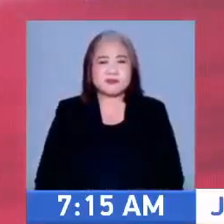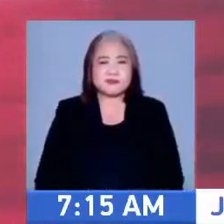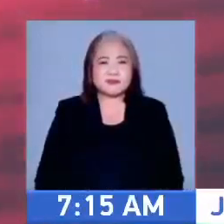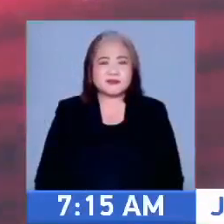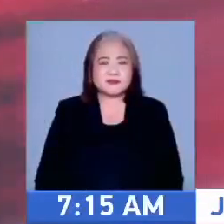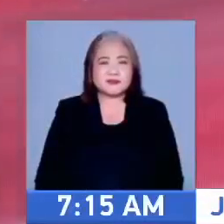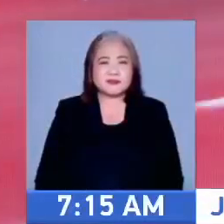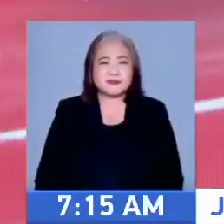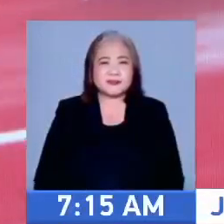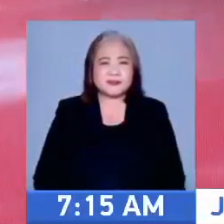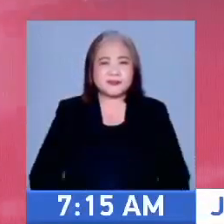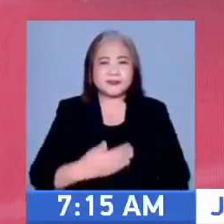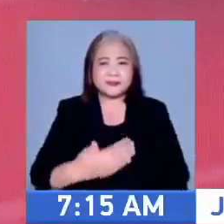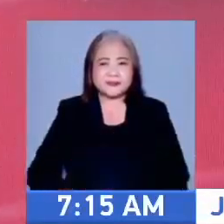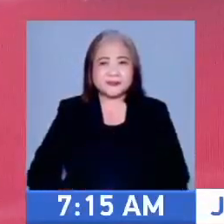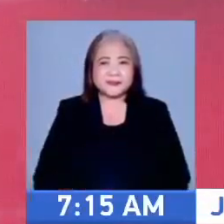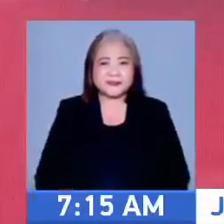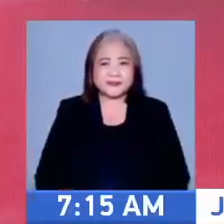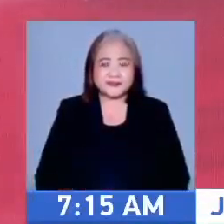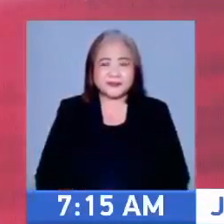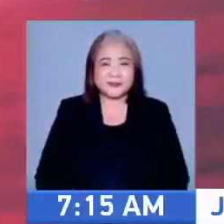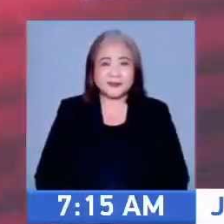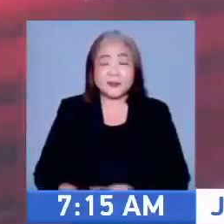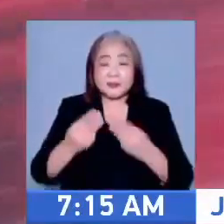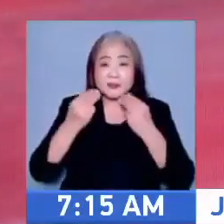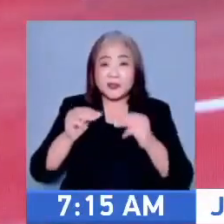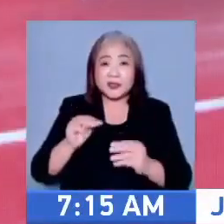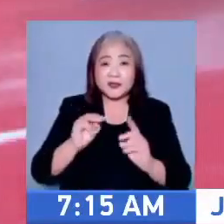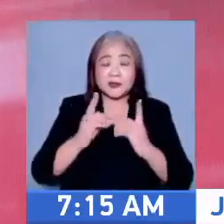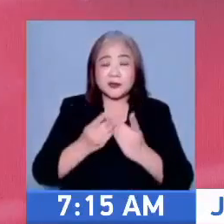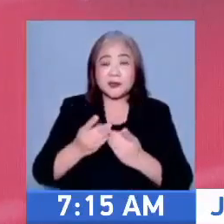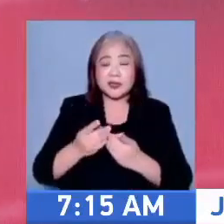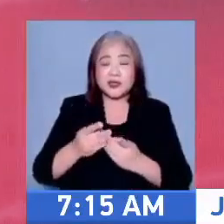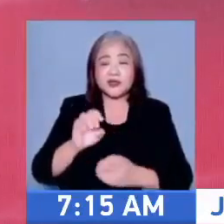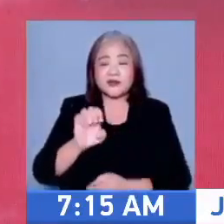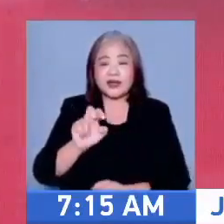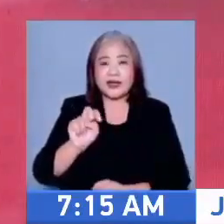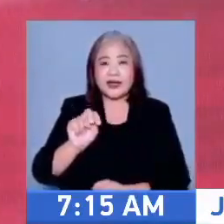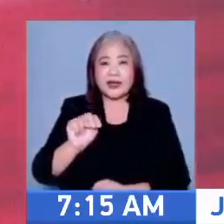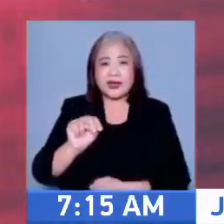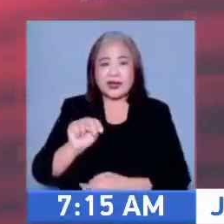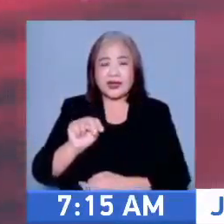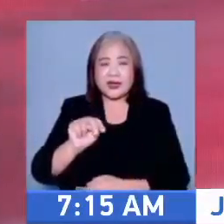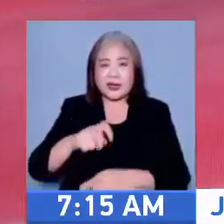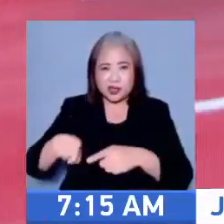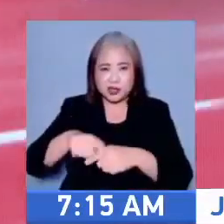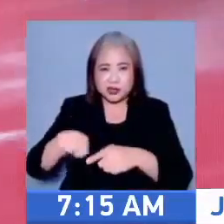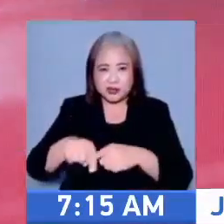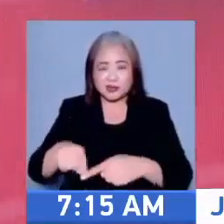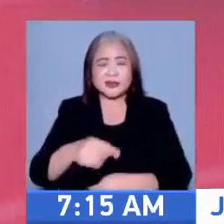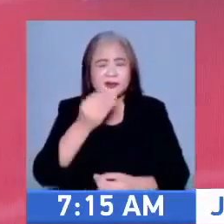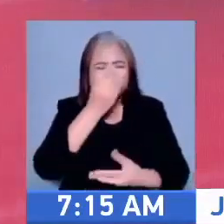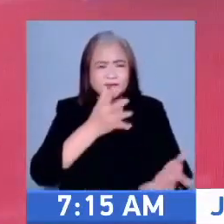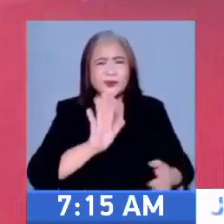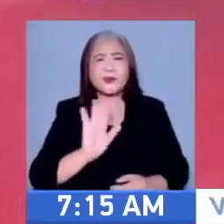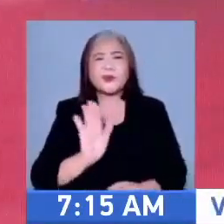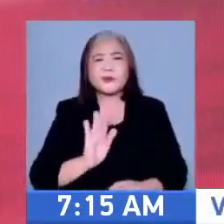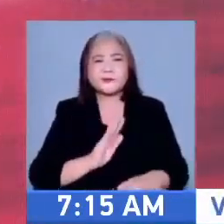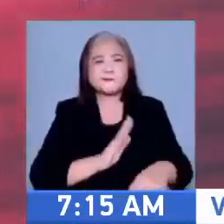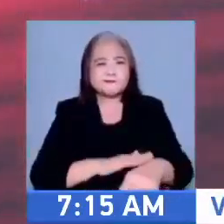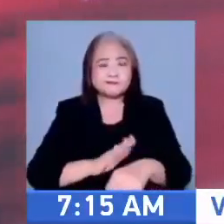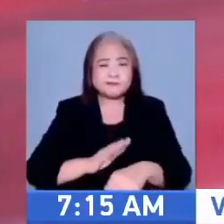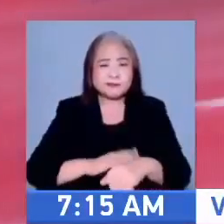Mensahe ng Department of Energy sa National Grid Corporation of the Philippines, huwag nang takutin ang publiko tungkol sa posibleng brownout